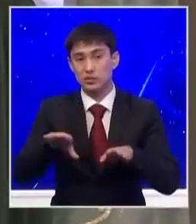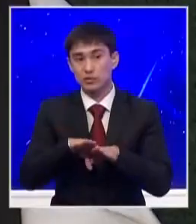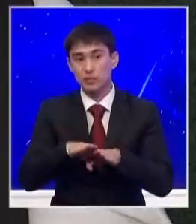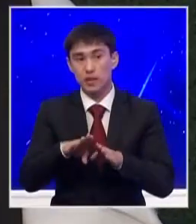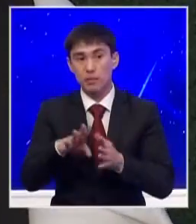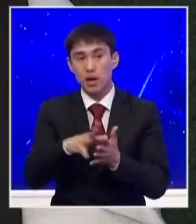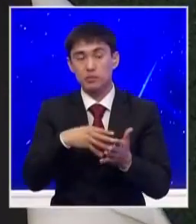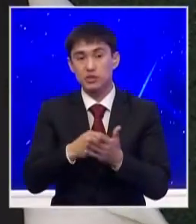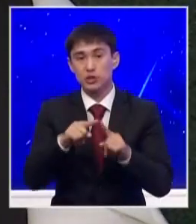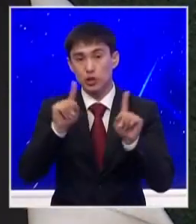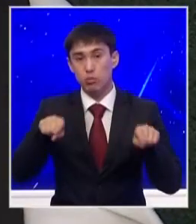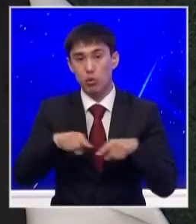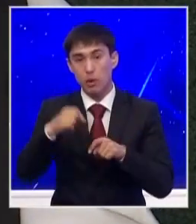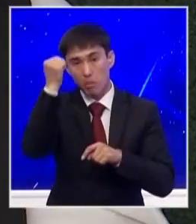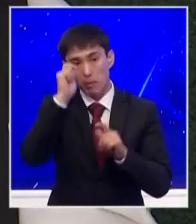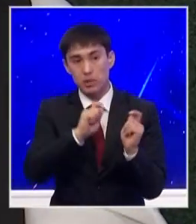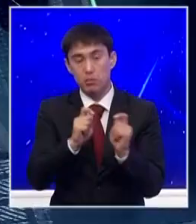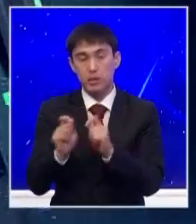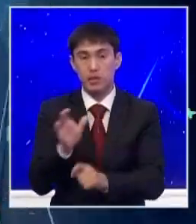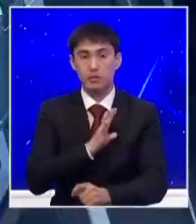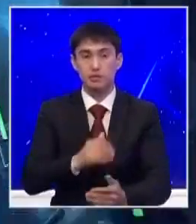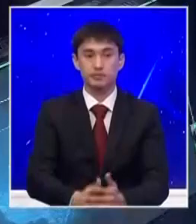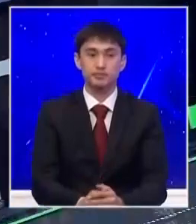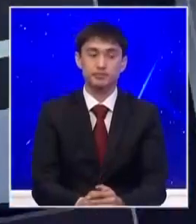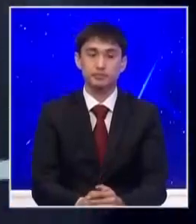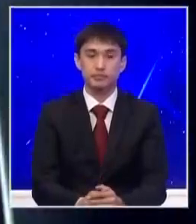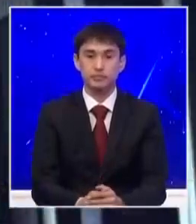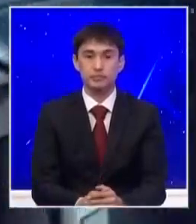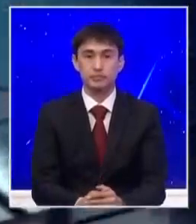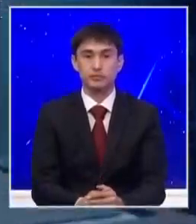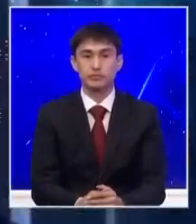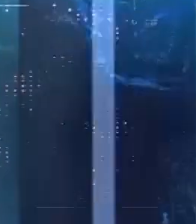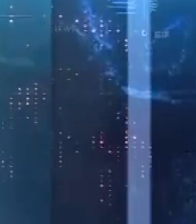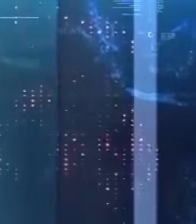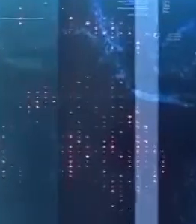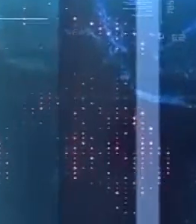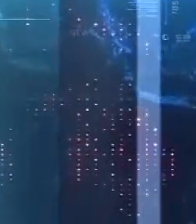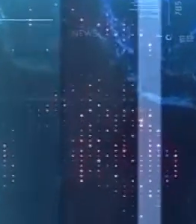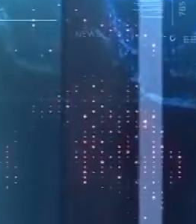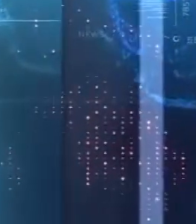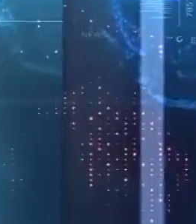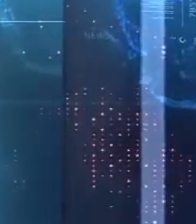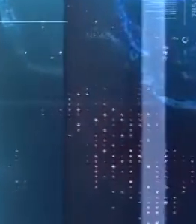Они были отмечены дипломами и памятными подарками. Надежда Белова, Надир Хамзин, телеканал ЖТСУ.